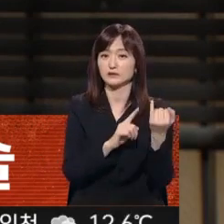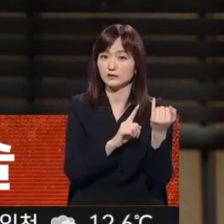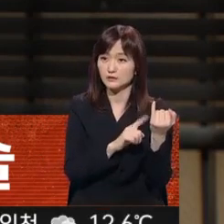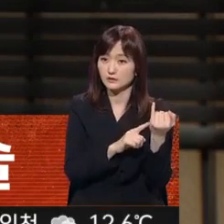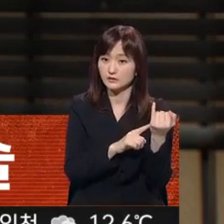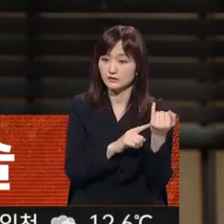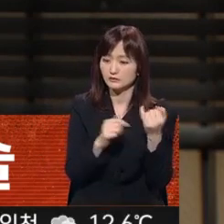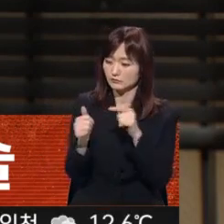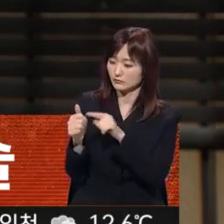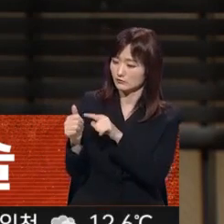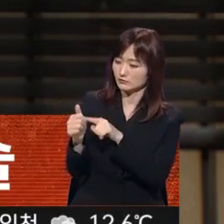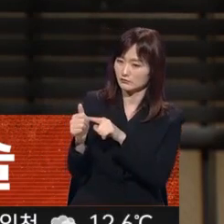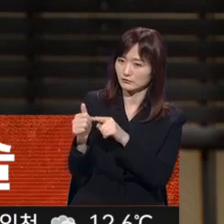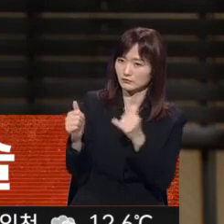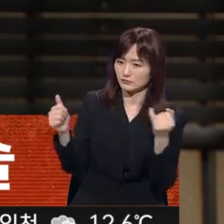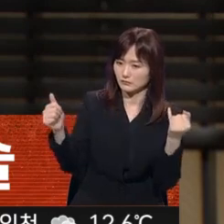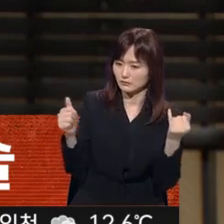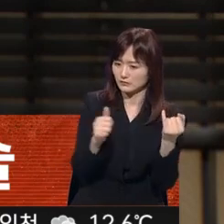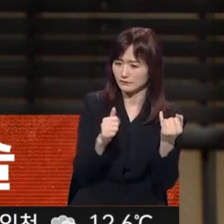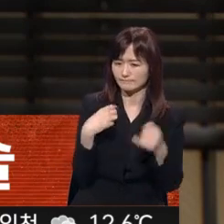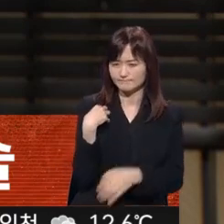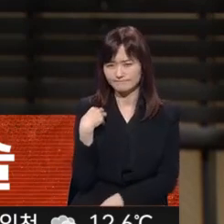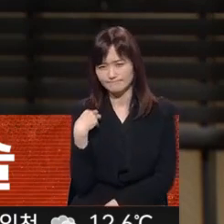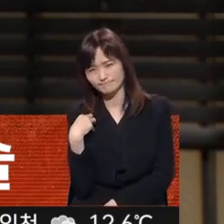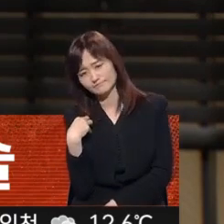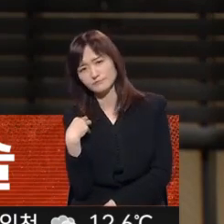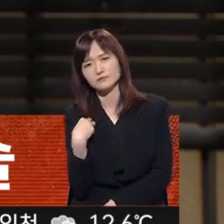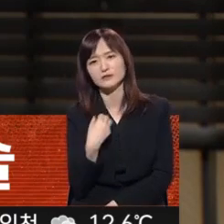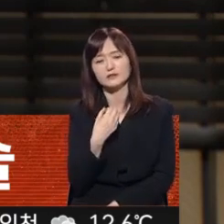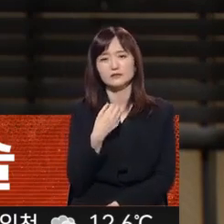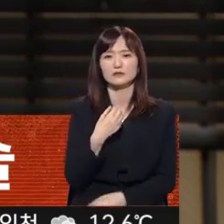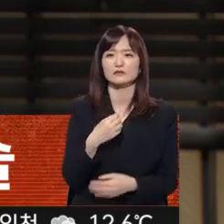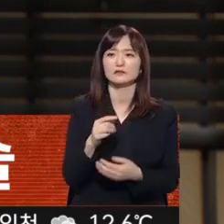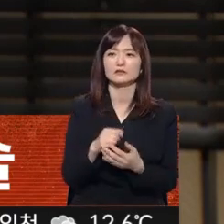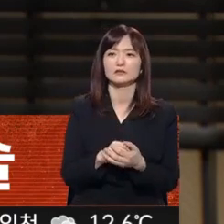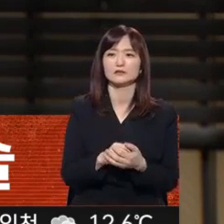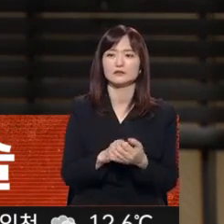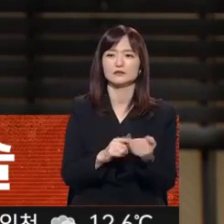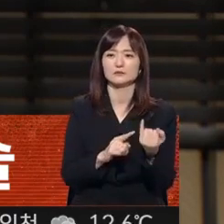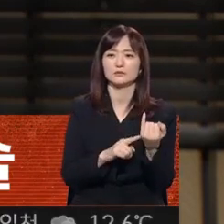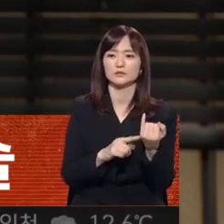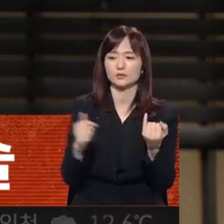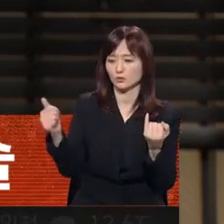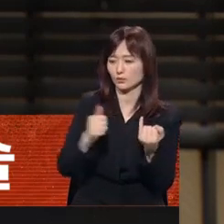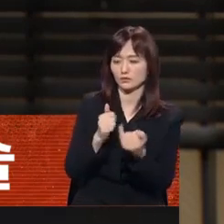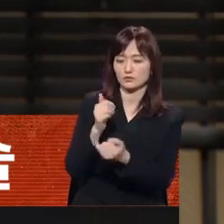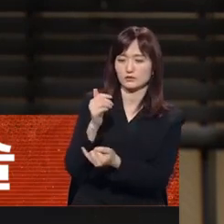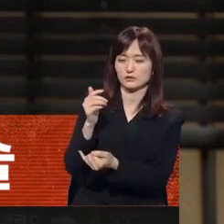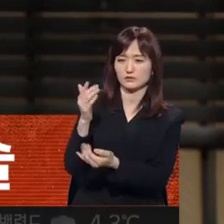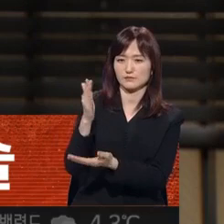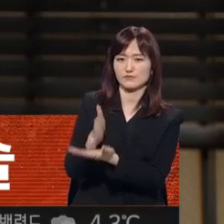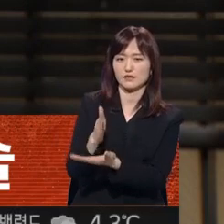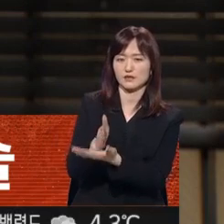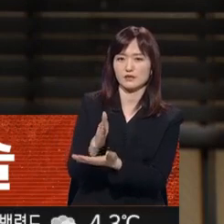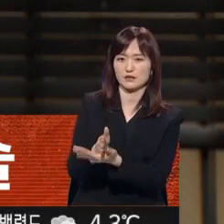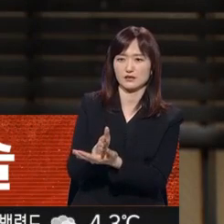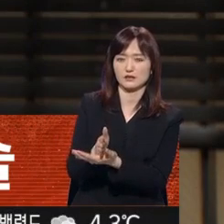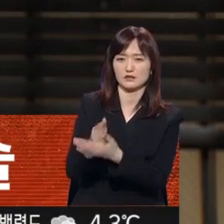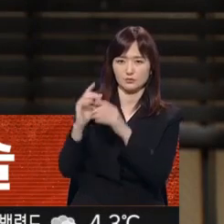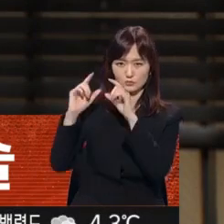입장에서는이 남성이 접근한게 좀 부담스럽고 힘들기 때문에이 잠정 조치 같은 거 접근 금지 잠정 조치이 지금 내려진